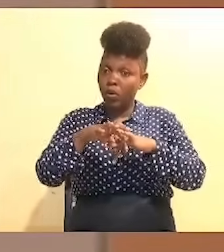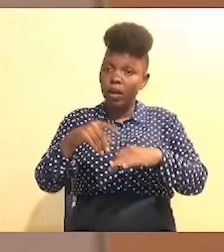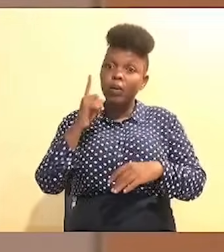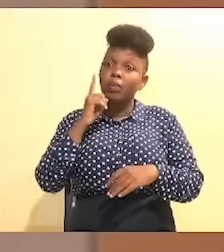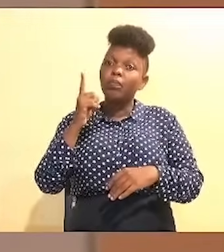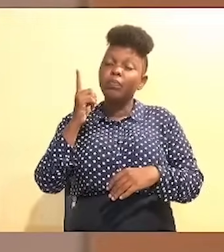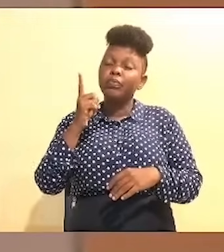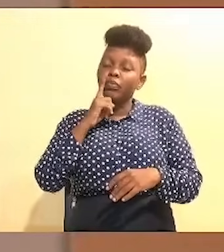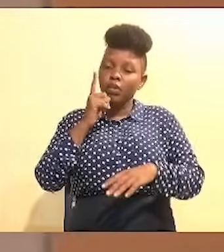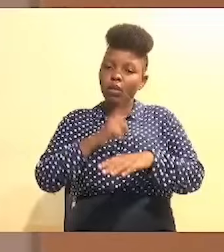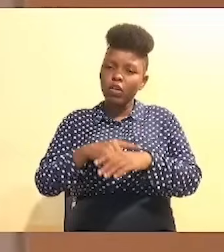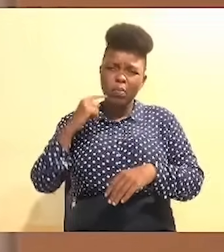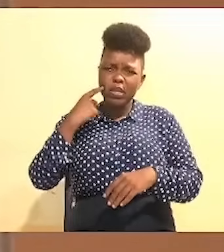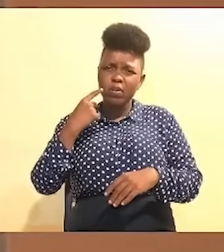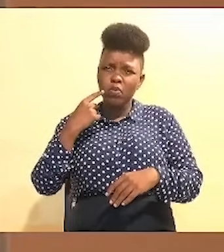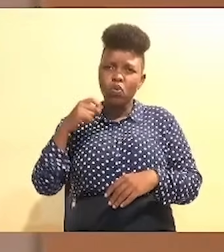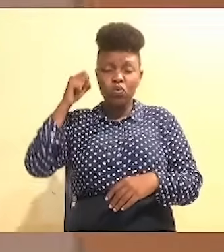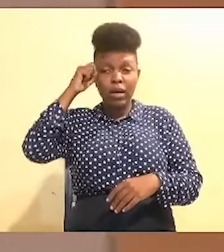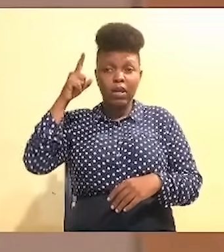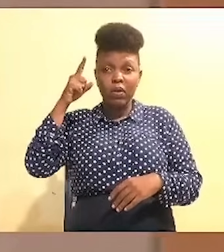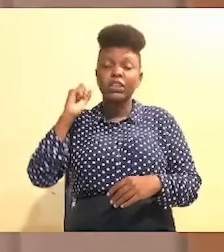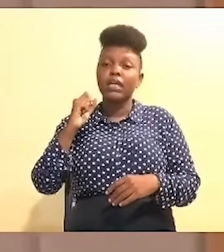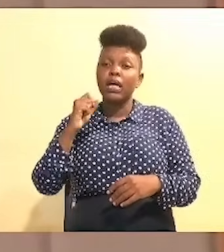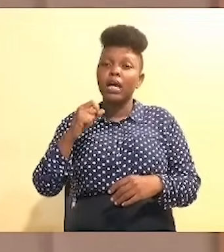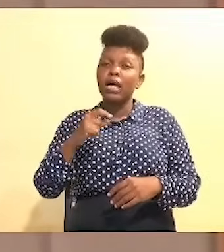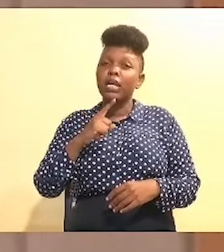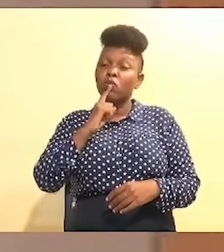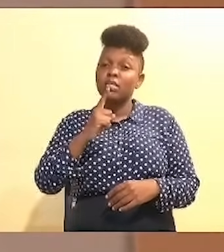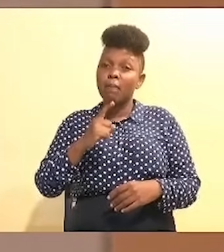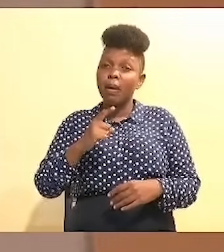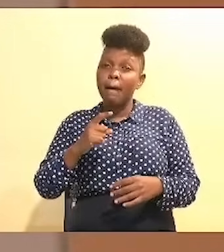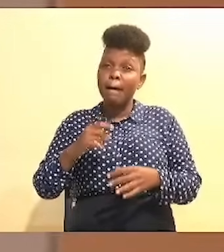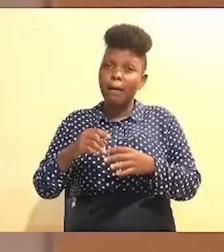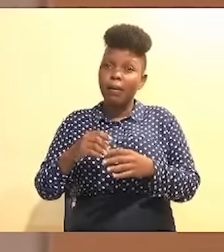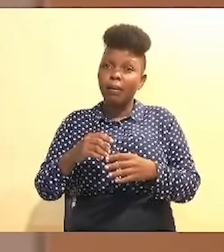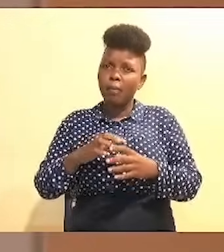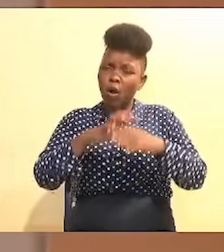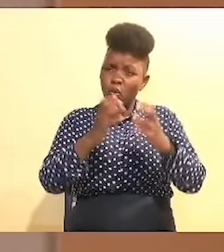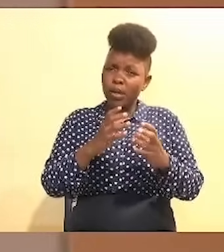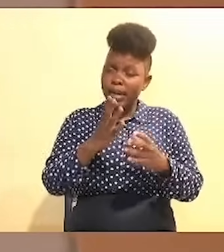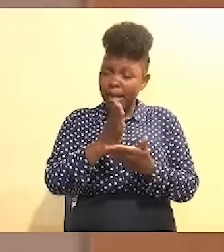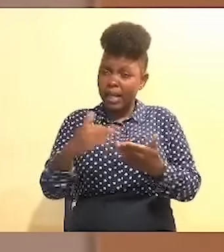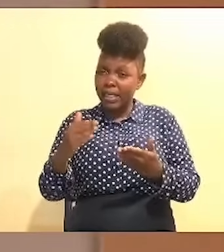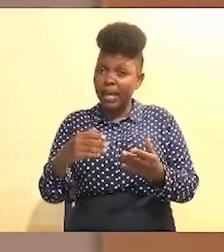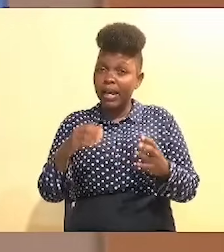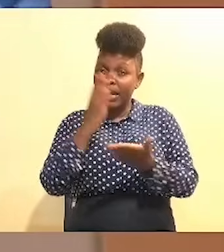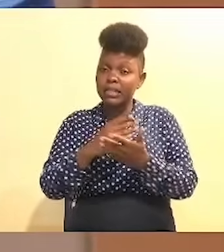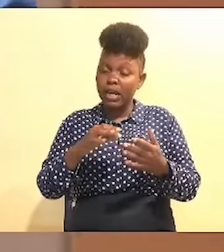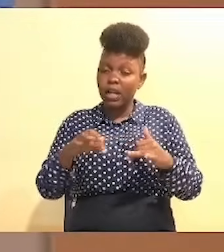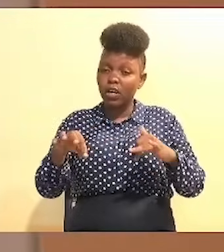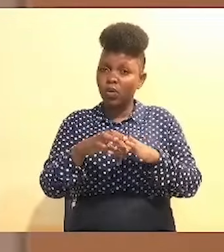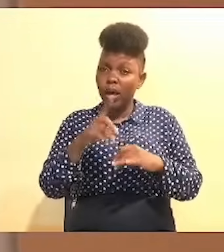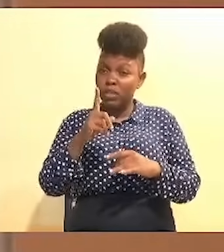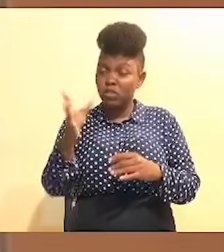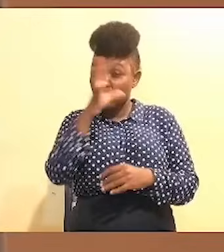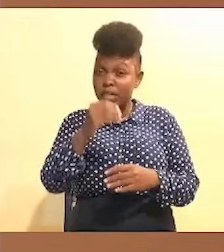na kuainisha mahusiano katika makundi kadhaa. Zote hizi ni njia za kutufanya tuweze kuelewa ili tuweze